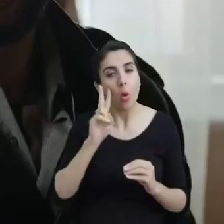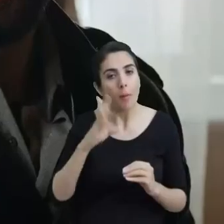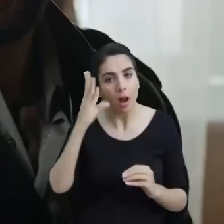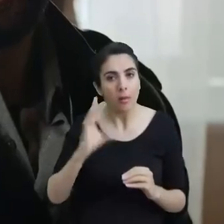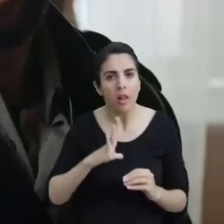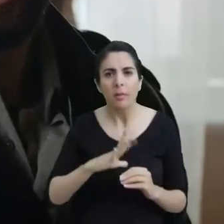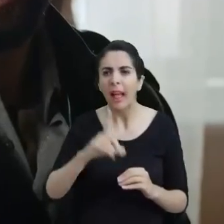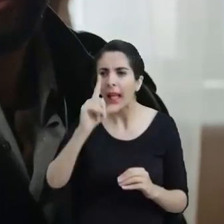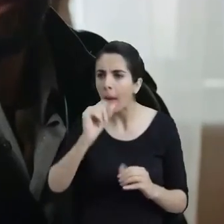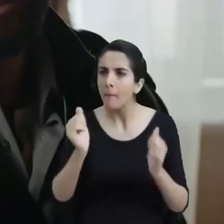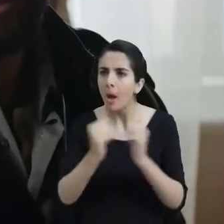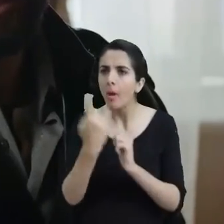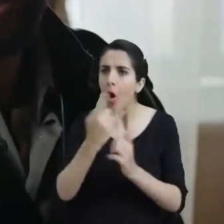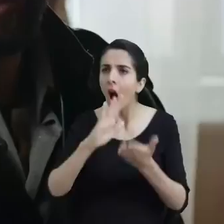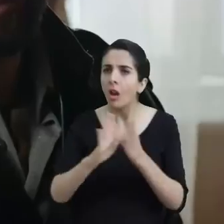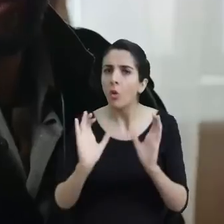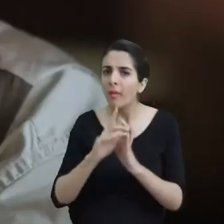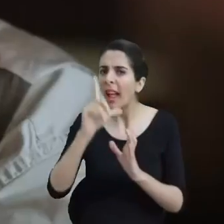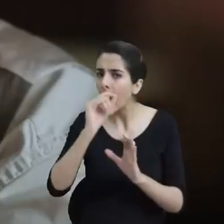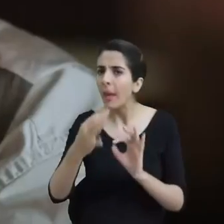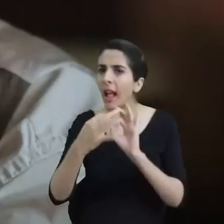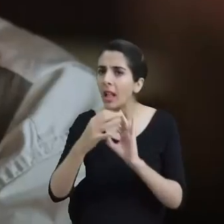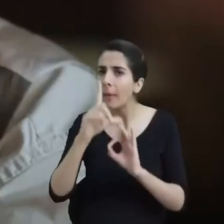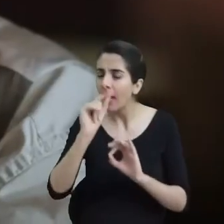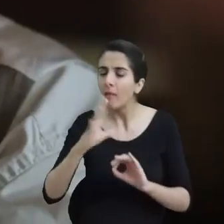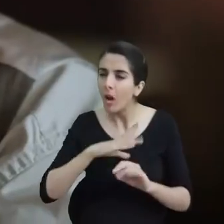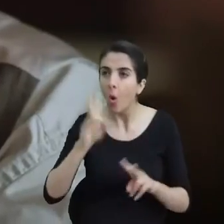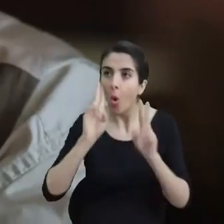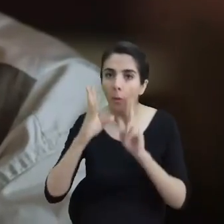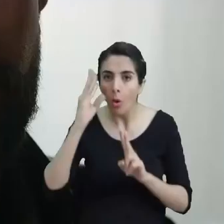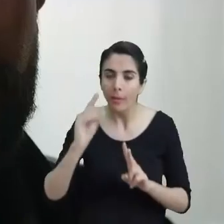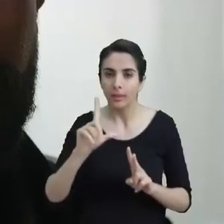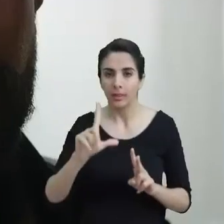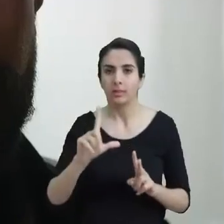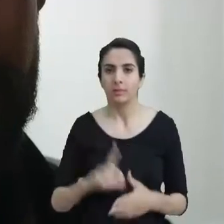Efendi'nin? Kiminle düşer, kiminle kalkar? İttifakları kimler, ha?